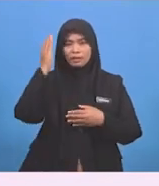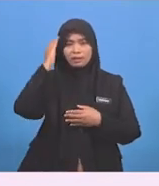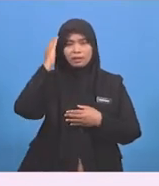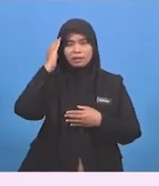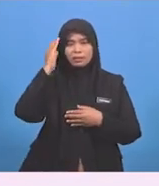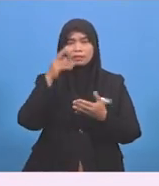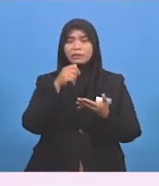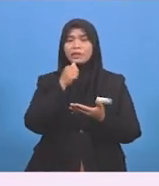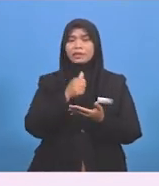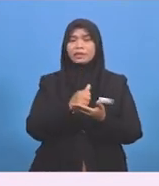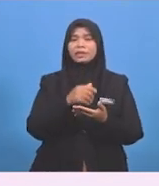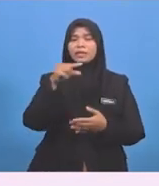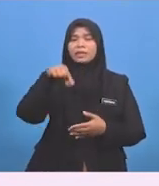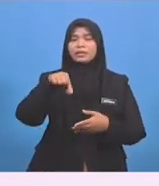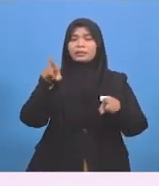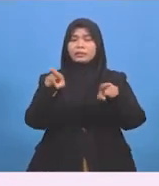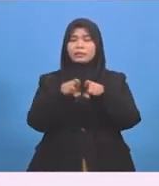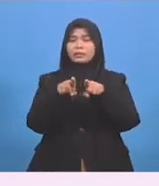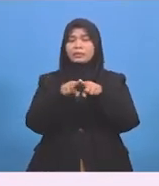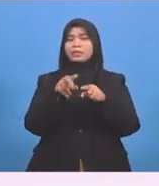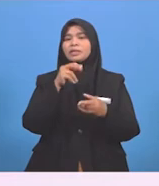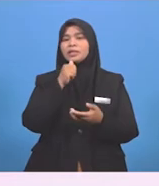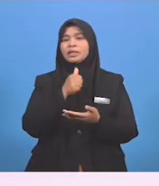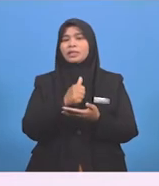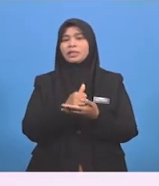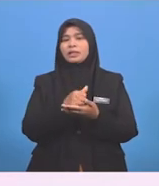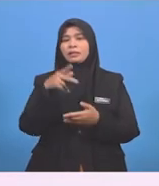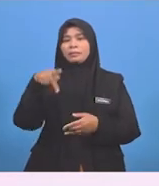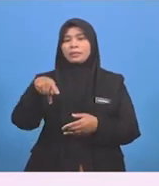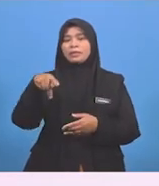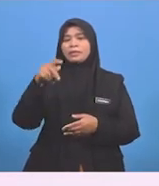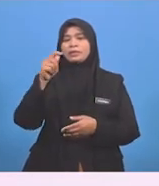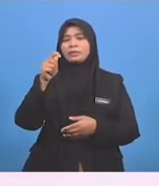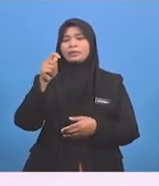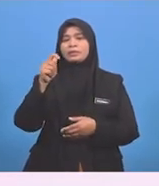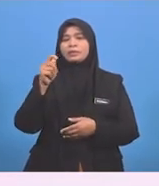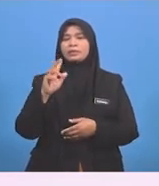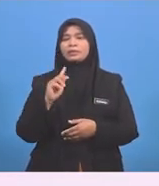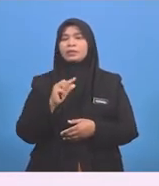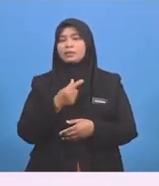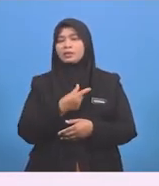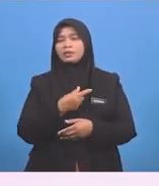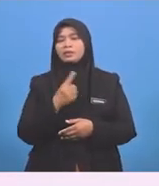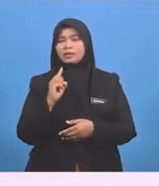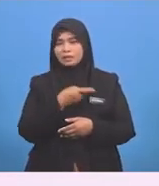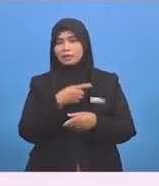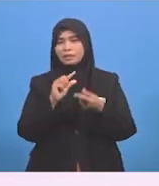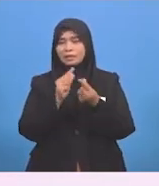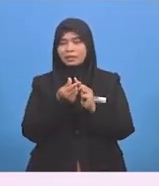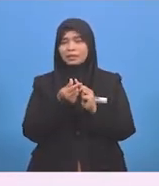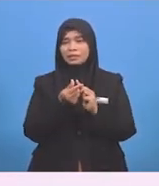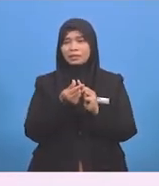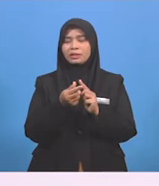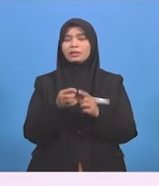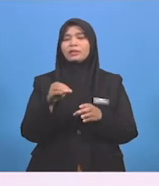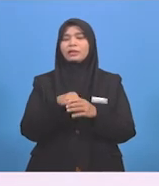tahu nilai Q sama dengan nilai PT. Kita gantikan maklumat ke